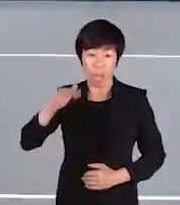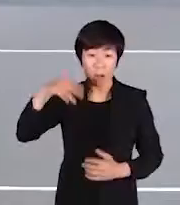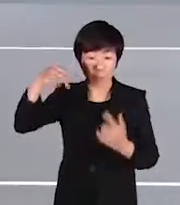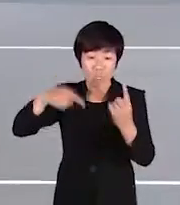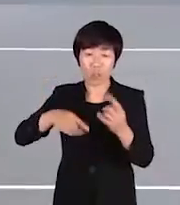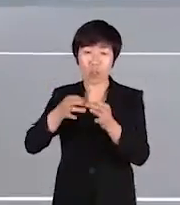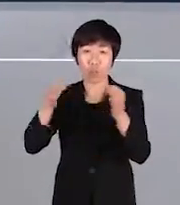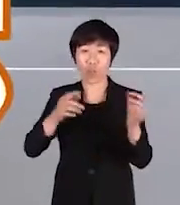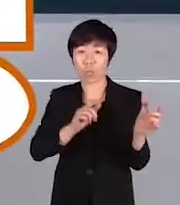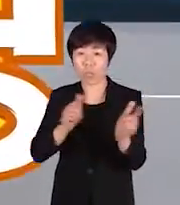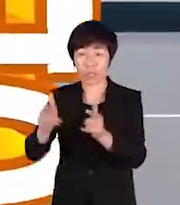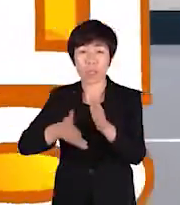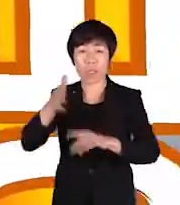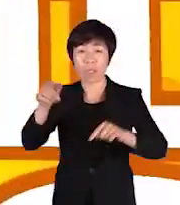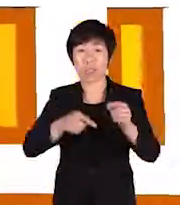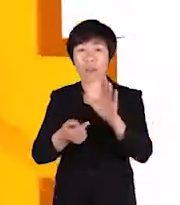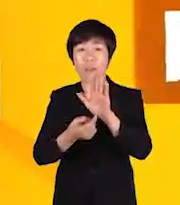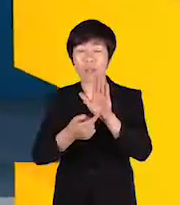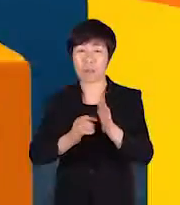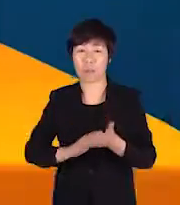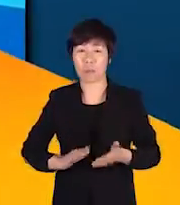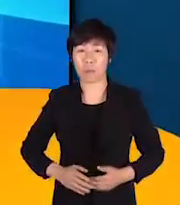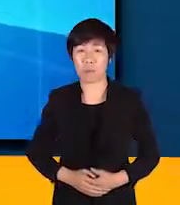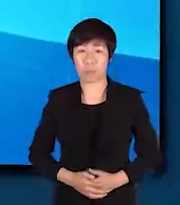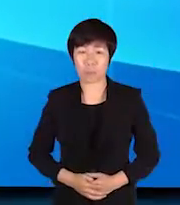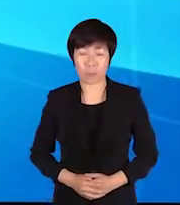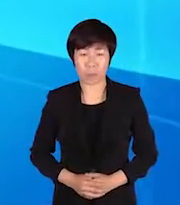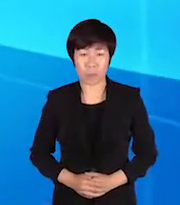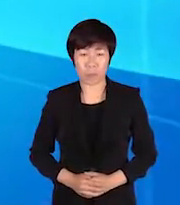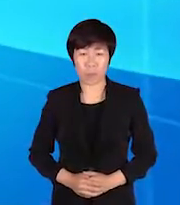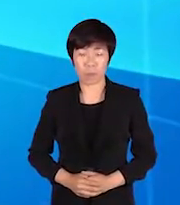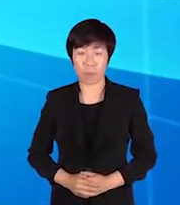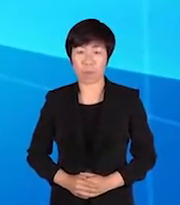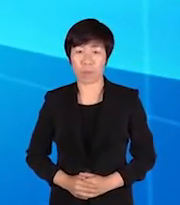다음은 한 주간의 다양한 시정 소식을 전하는 브리핑 시간입니다.